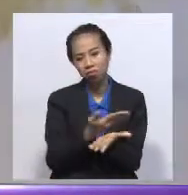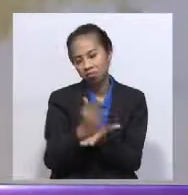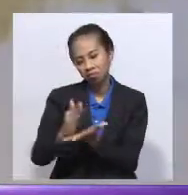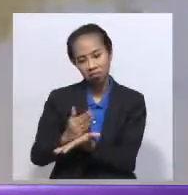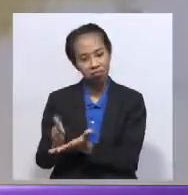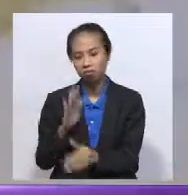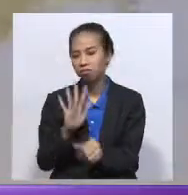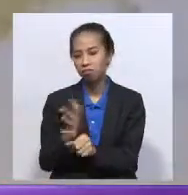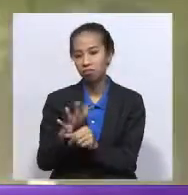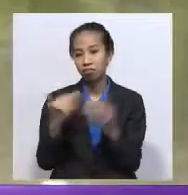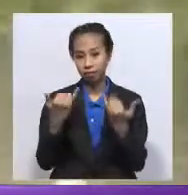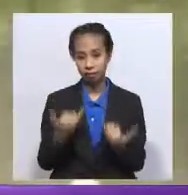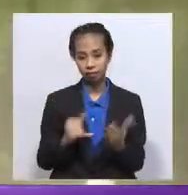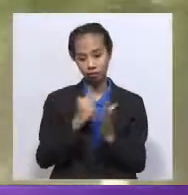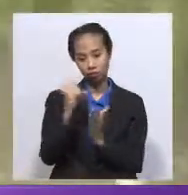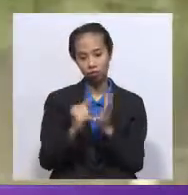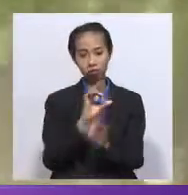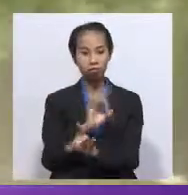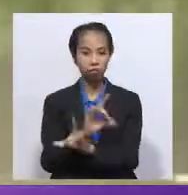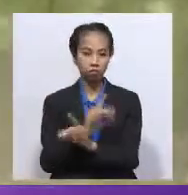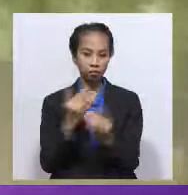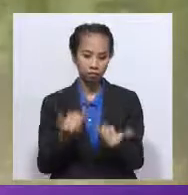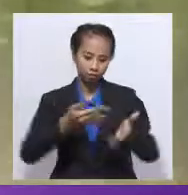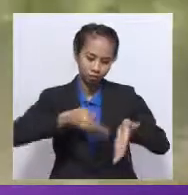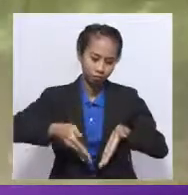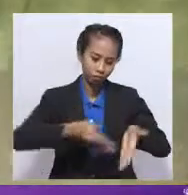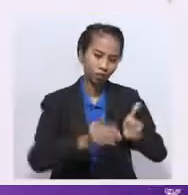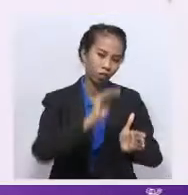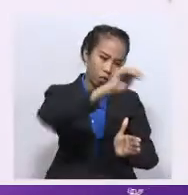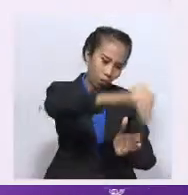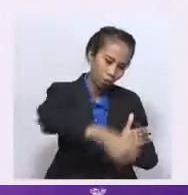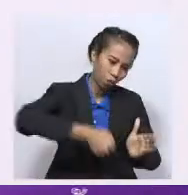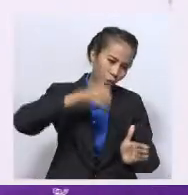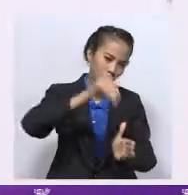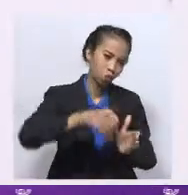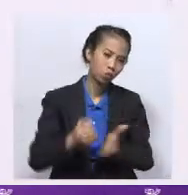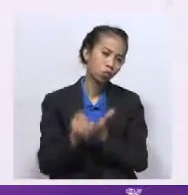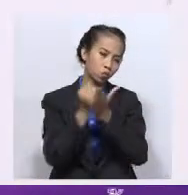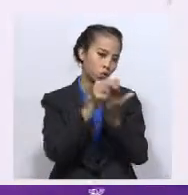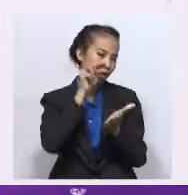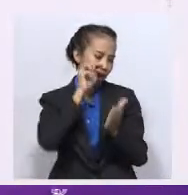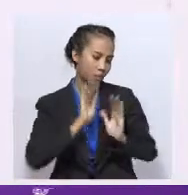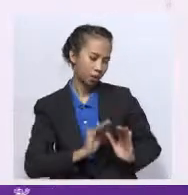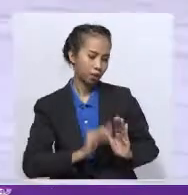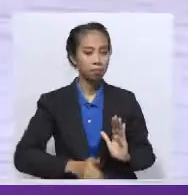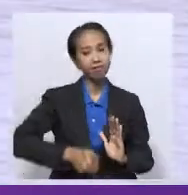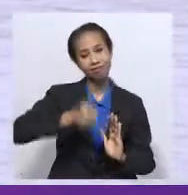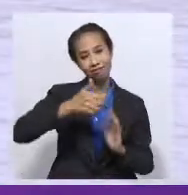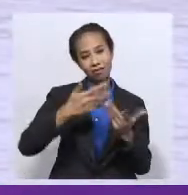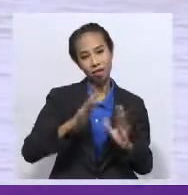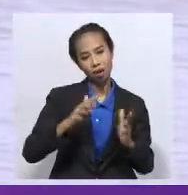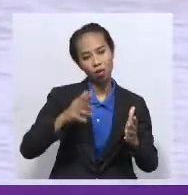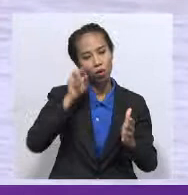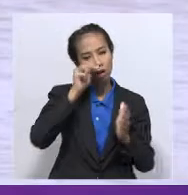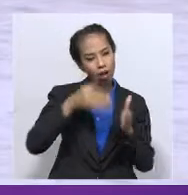ดขณะที่จังหวัดเพชรบุรีได้เพิ่มการขุดลอกคูคลองและเพิ่มพื้นที่รองรับน้ำเพิ่มประสิทธิภาพในการผ่านน้ำล